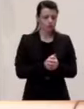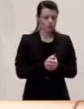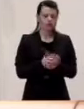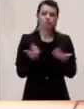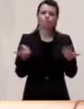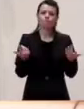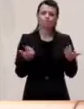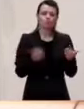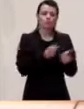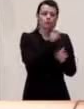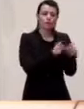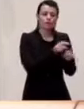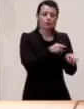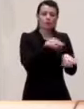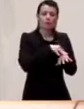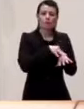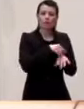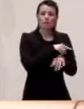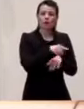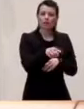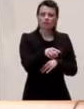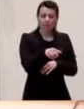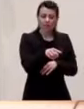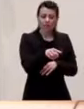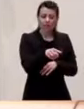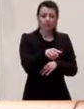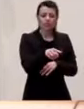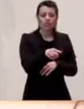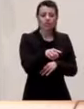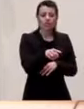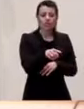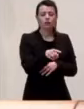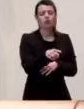che presentavano una sintomatologia